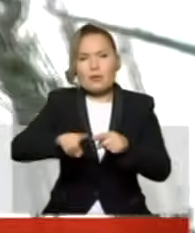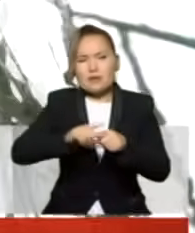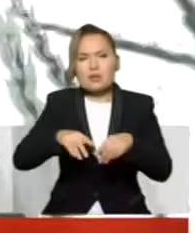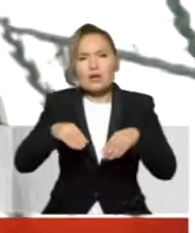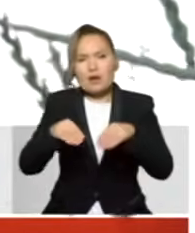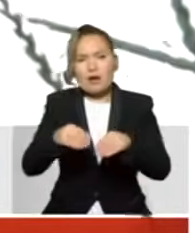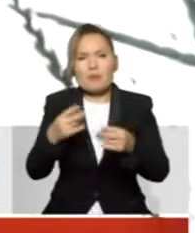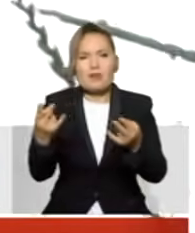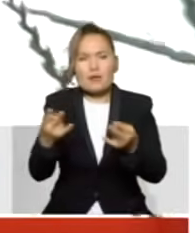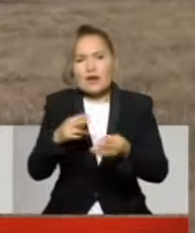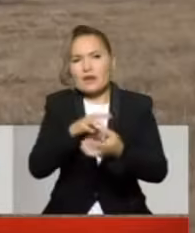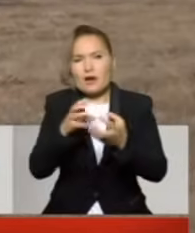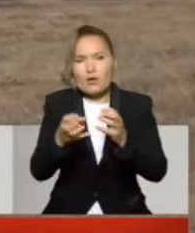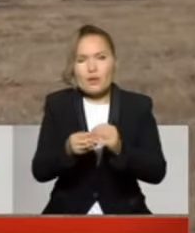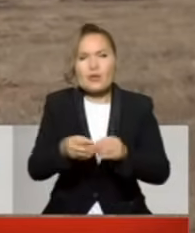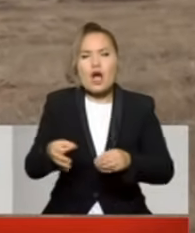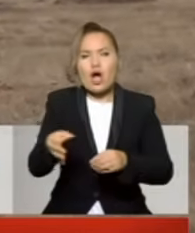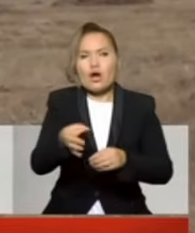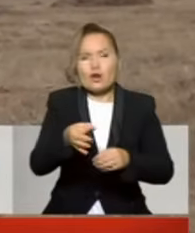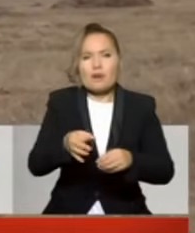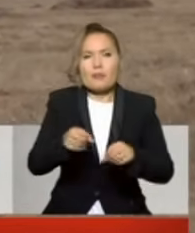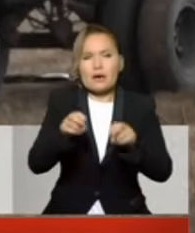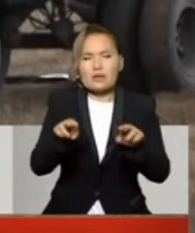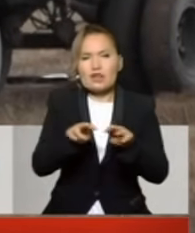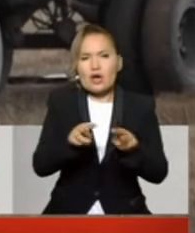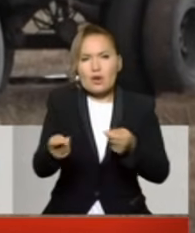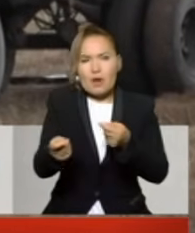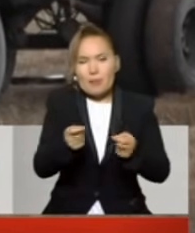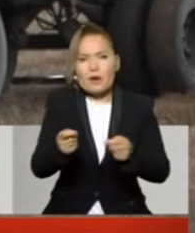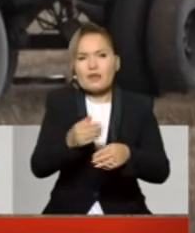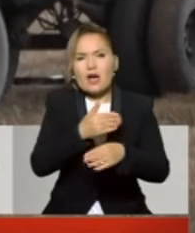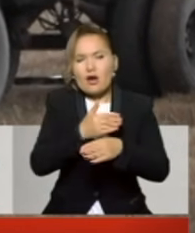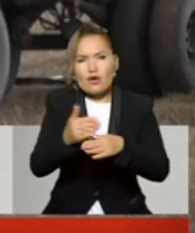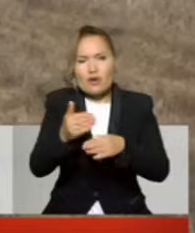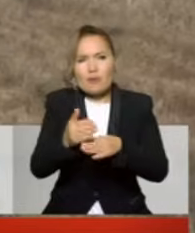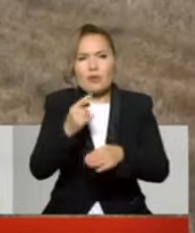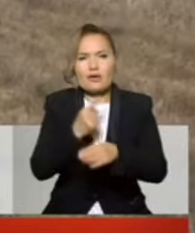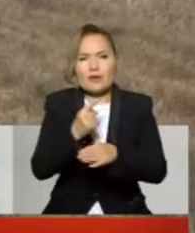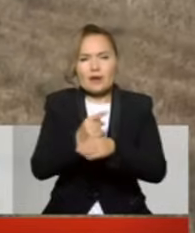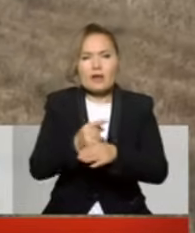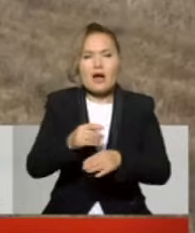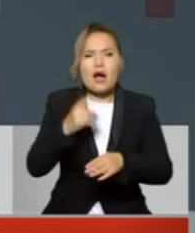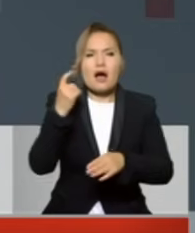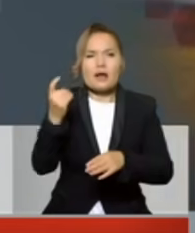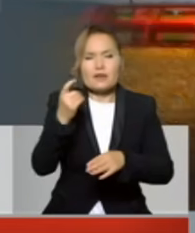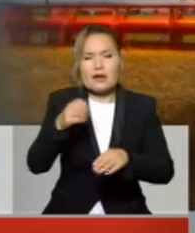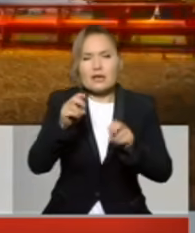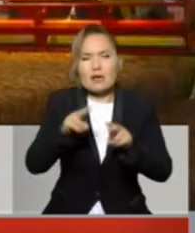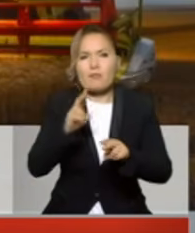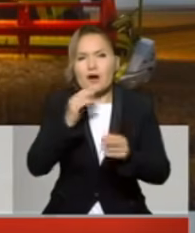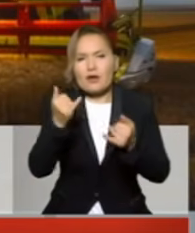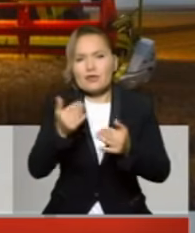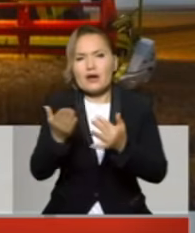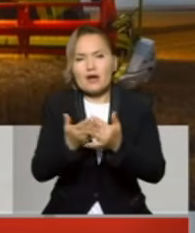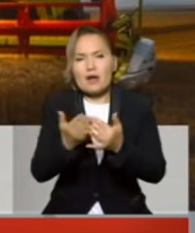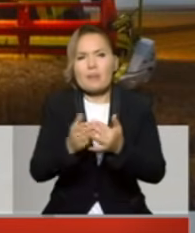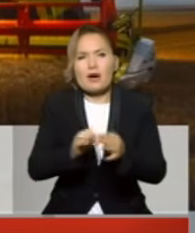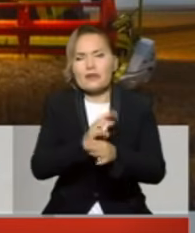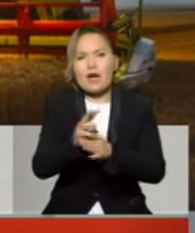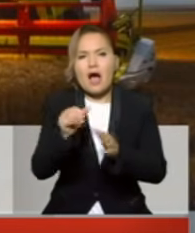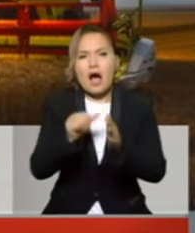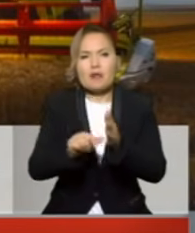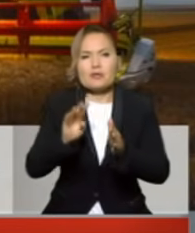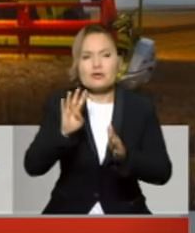жинап алған жөн. Сондықтан үкімет күзгі дала жұмыстарын кешеуілдетпеу үшін елдегі шаруаларға арзан бағада 64 мың